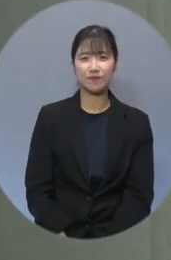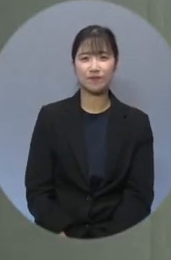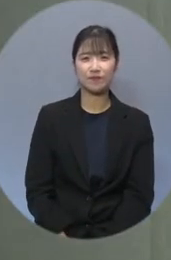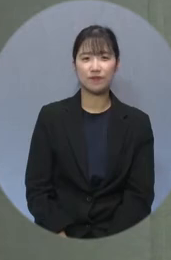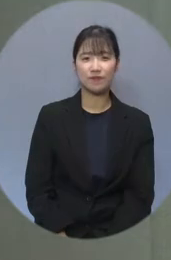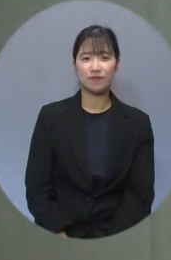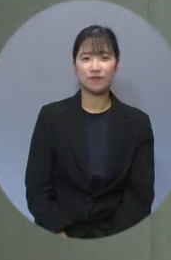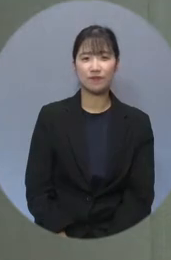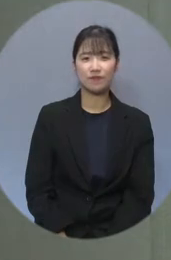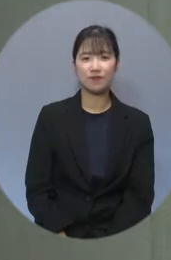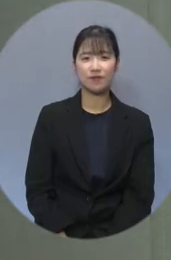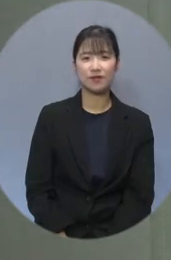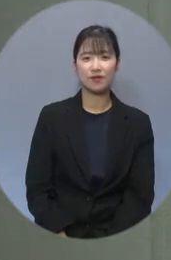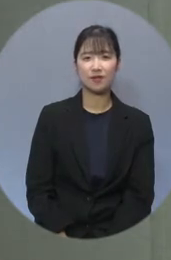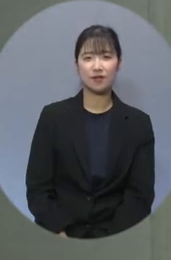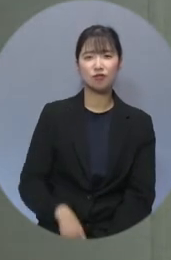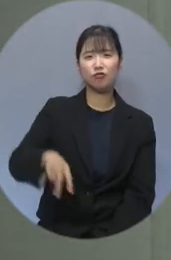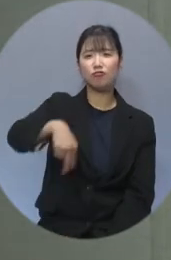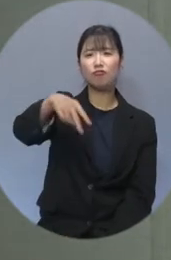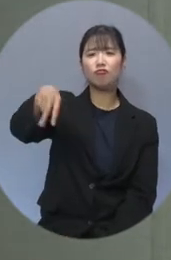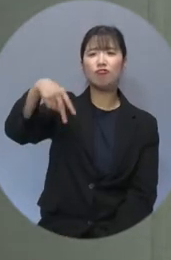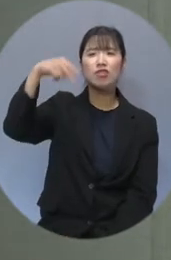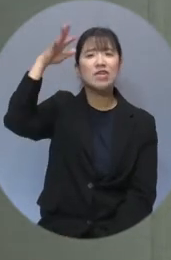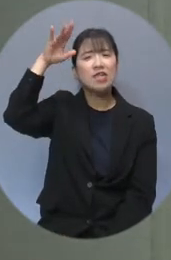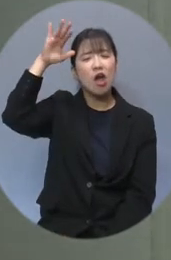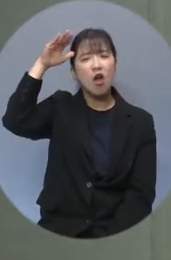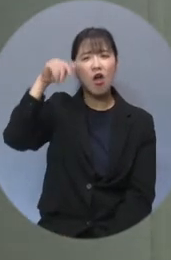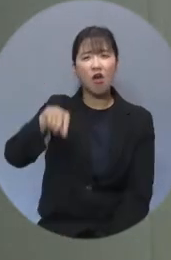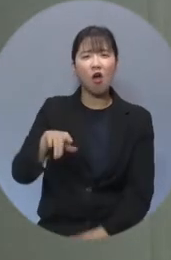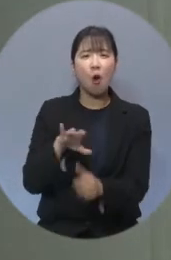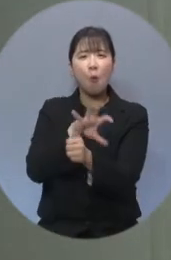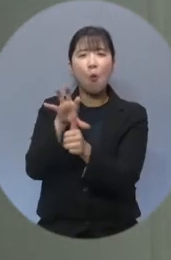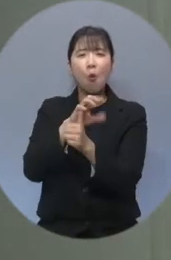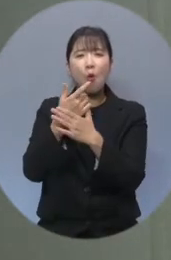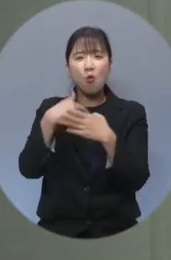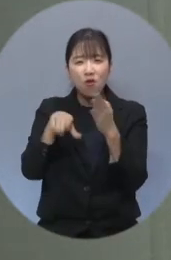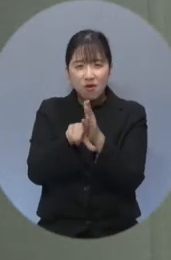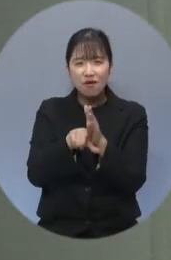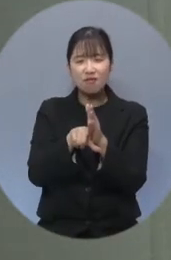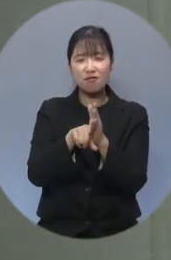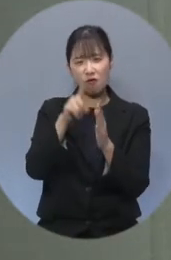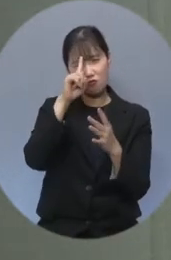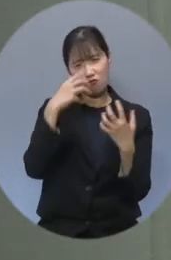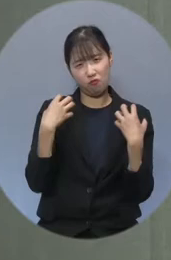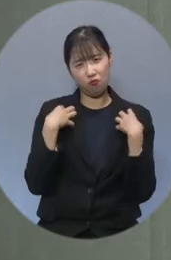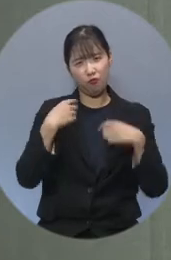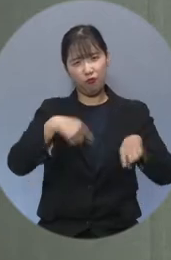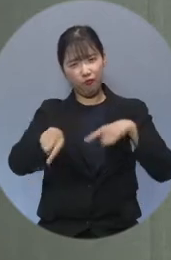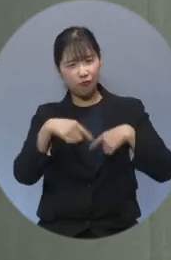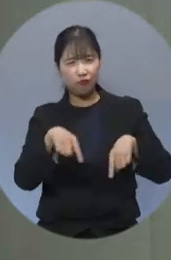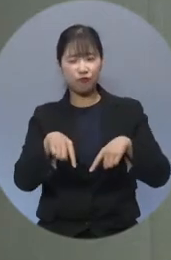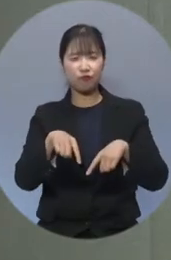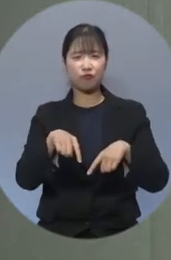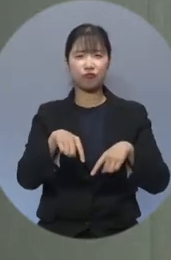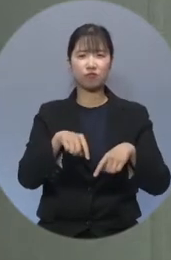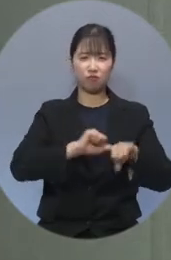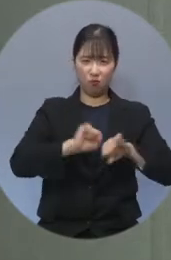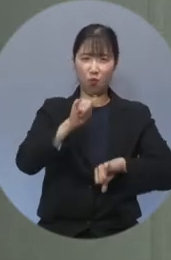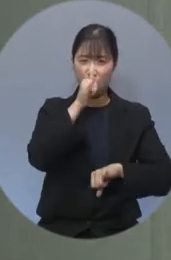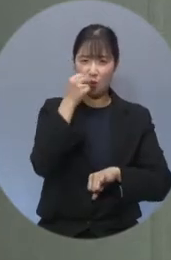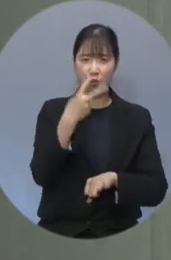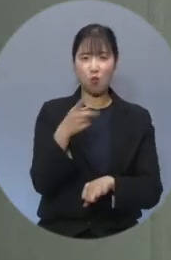그 유기견을 특별히 보호하기 위해서 시행정력을 발휘하고 계시고 또